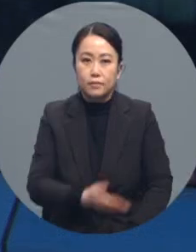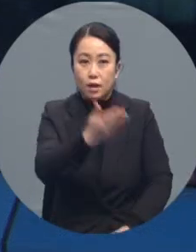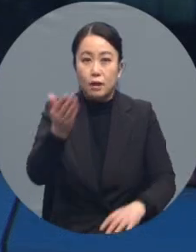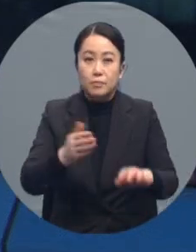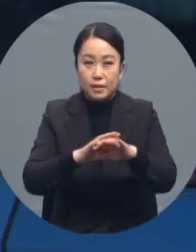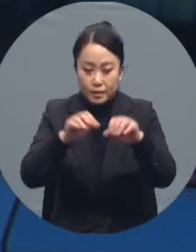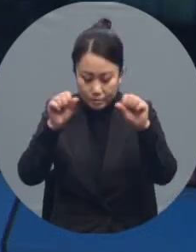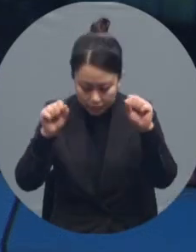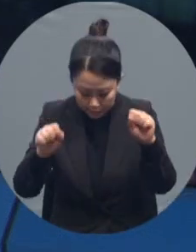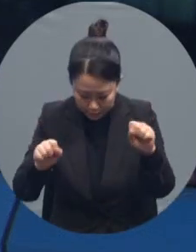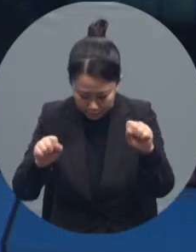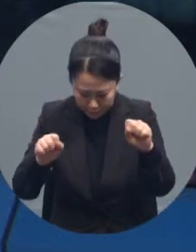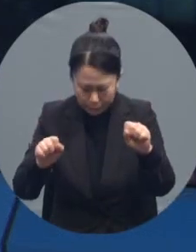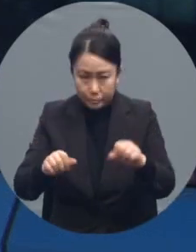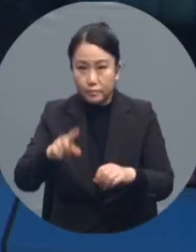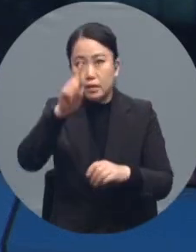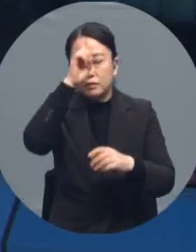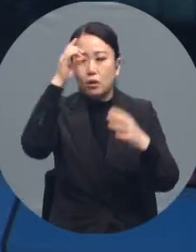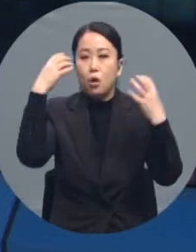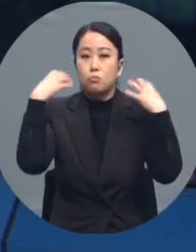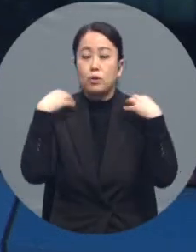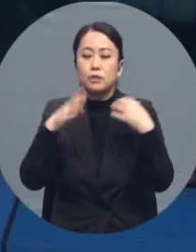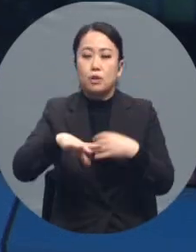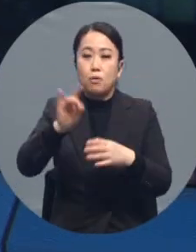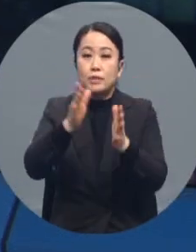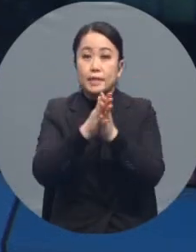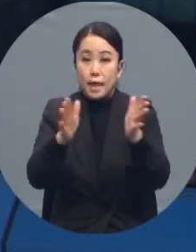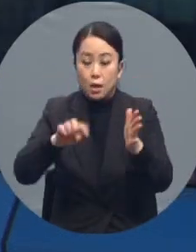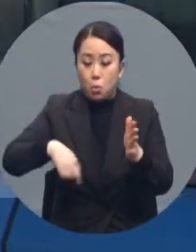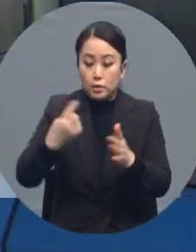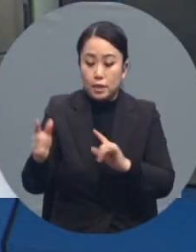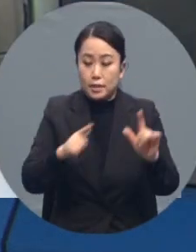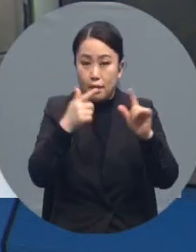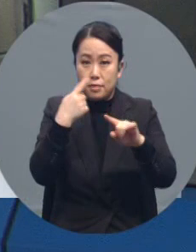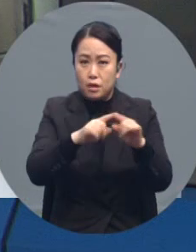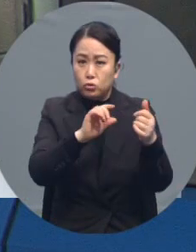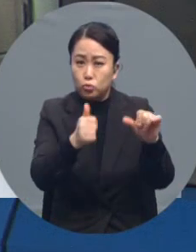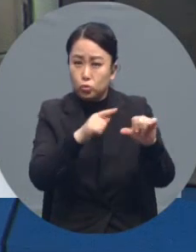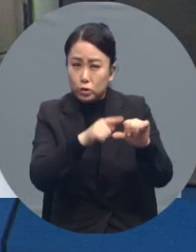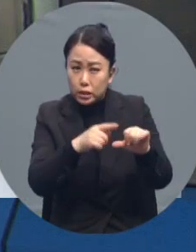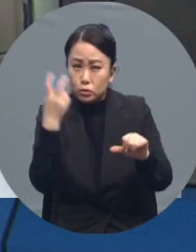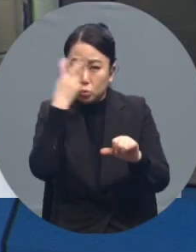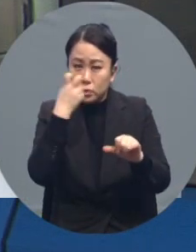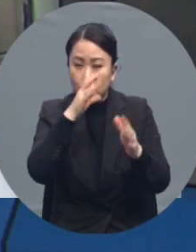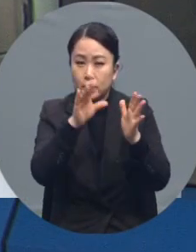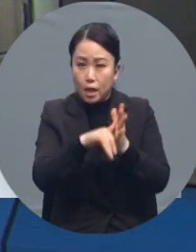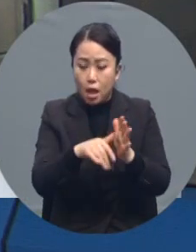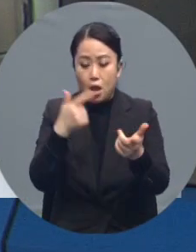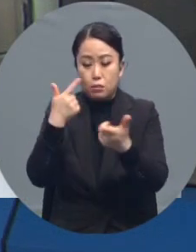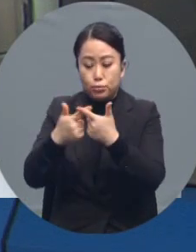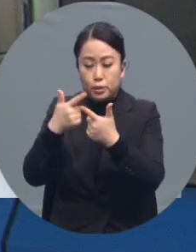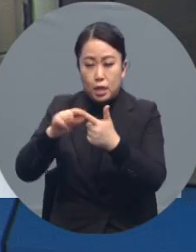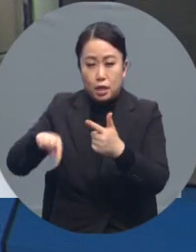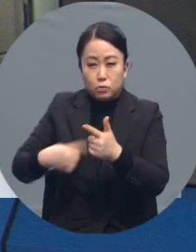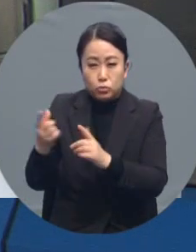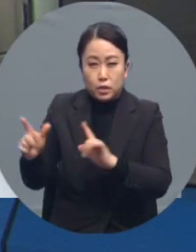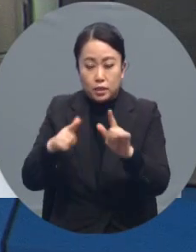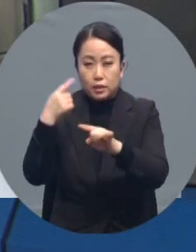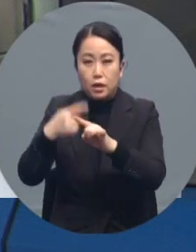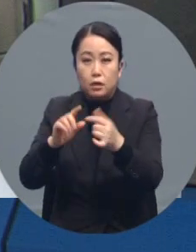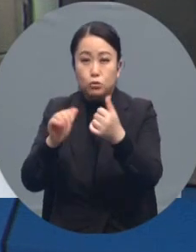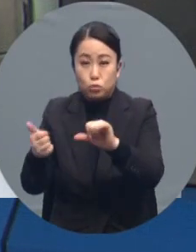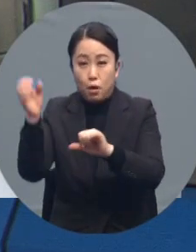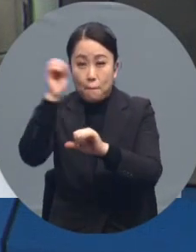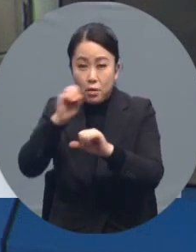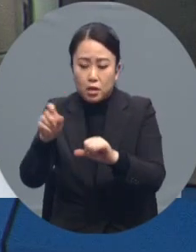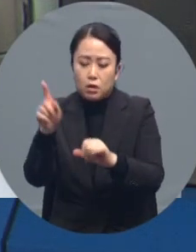여러분 안녕하십니까 정부가 처음 실시한 고독사 실태조사에서 부산의 고독사 비율이 전국 최고인 것으로 나타났지만